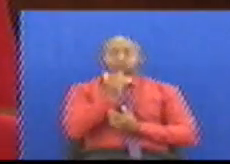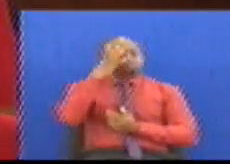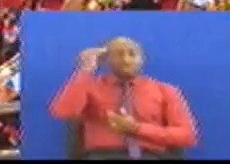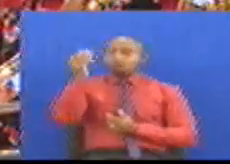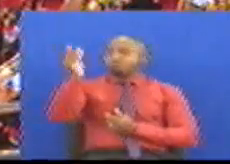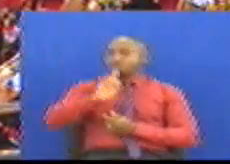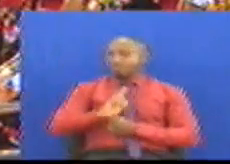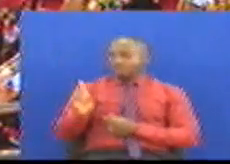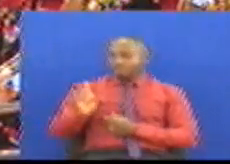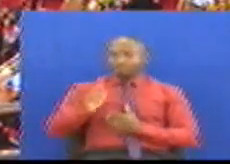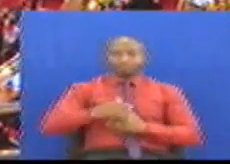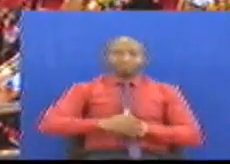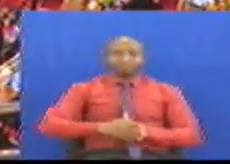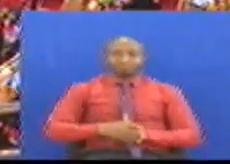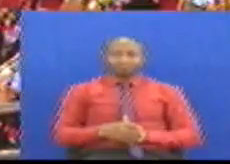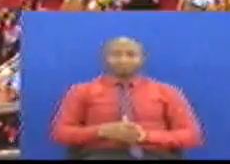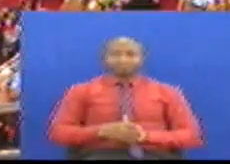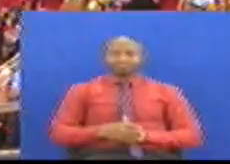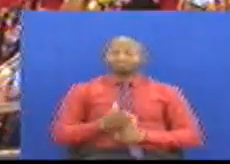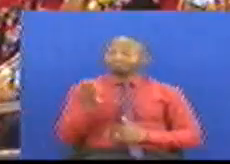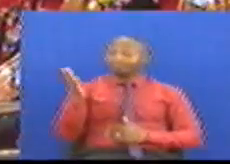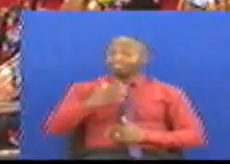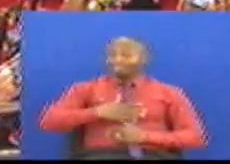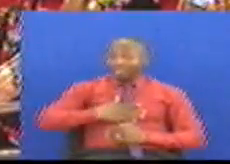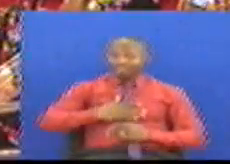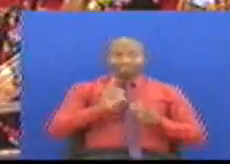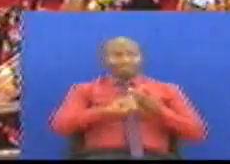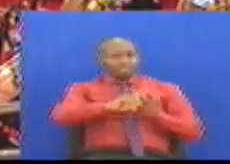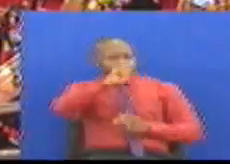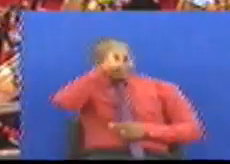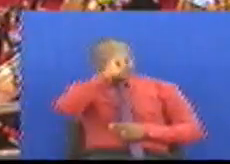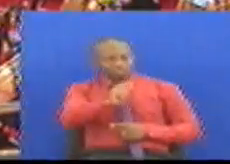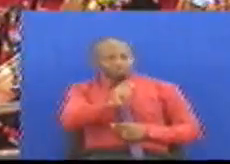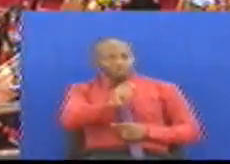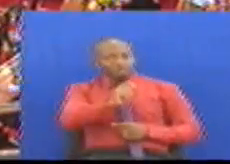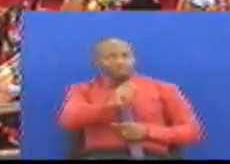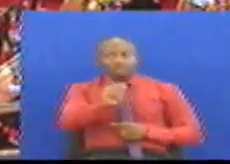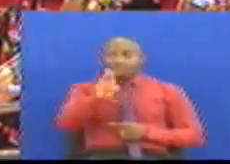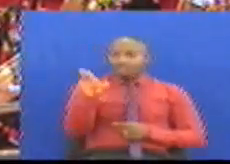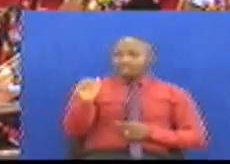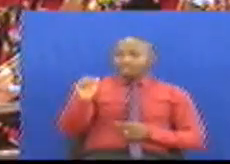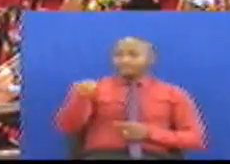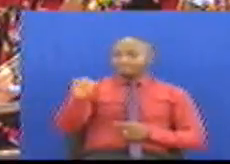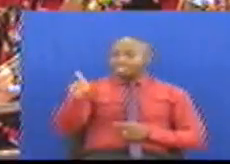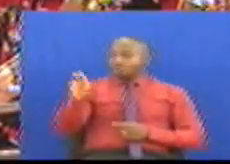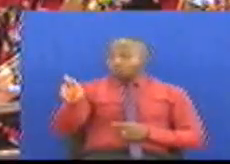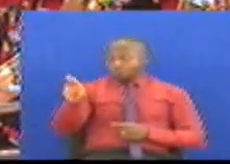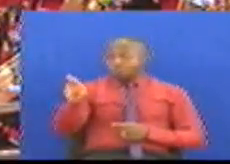Asante sana. Nilikuwa nimemtaja Mheshimiwa Hamidu Hassan